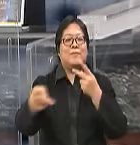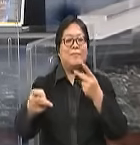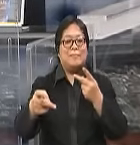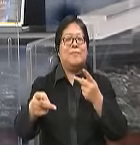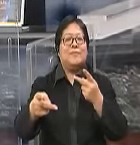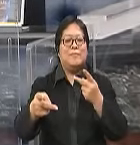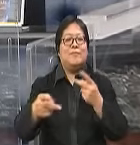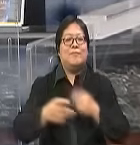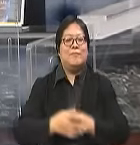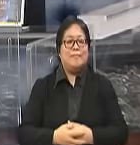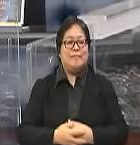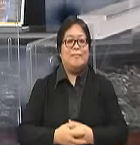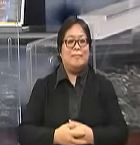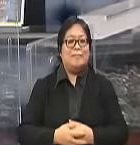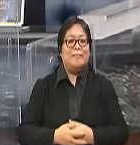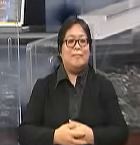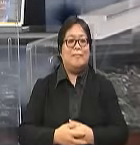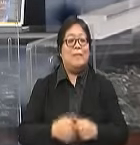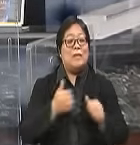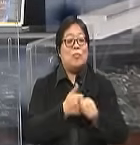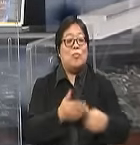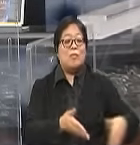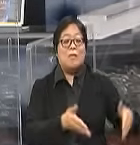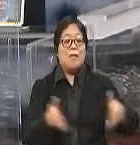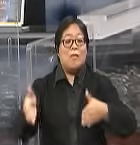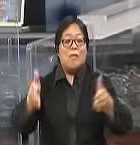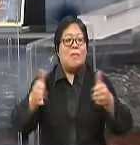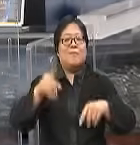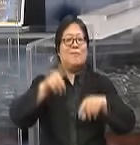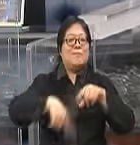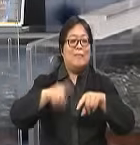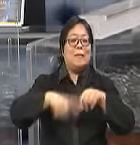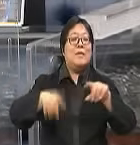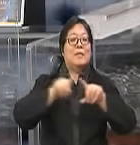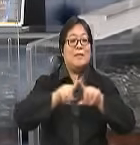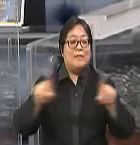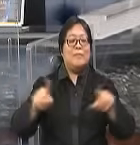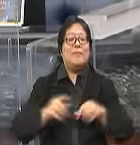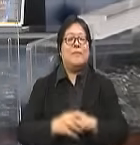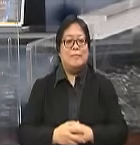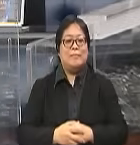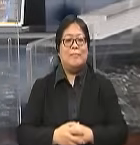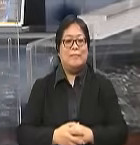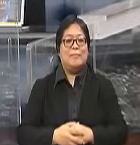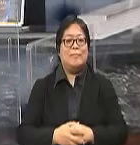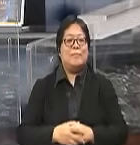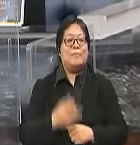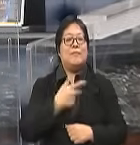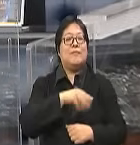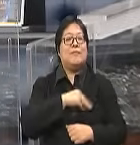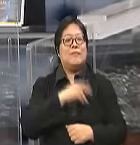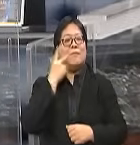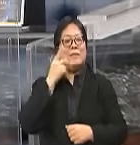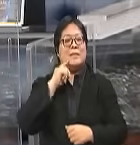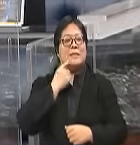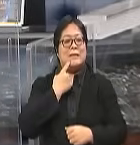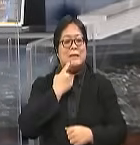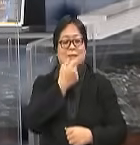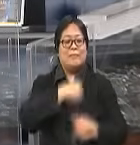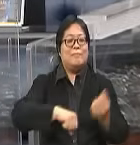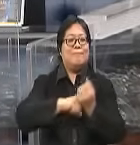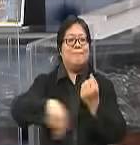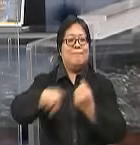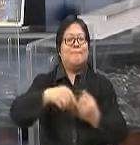yang sepatutnyalah di lereng dan sebagainya ini tidak tidak boleh segalanya tetapi walau bagaimanapun Kementerian lihat tiriskan dan